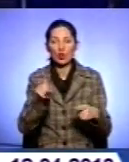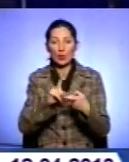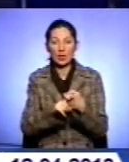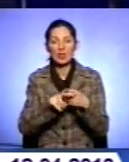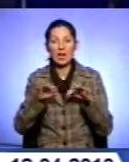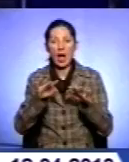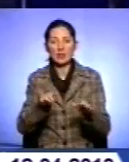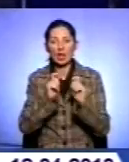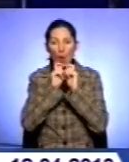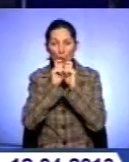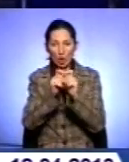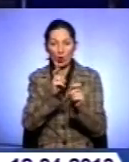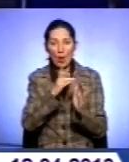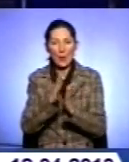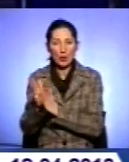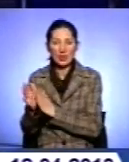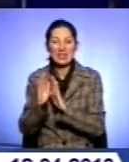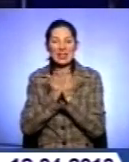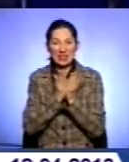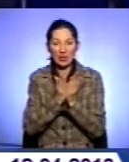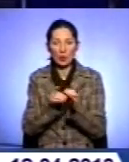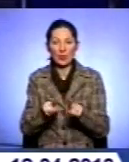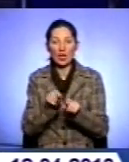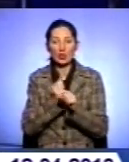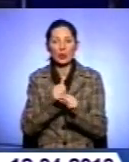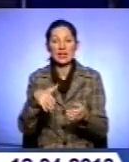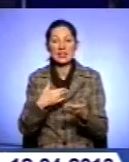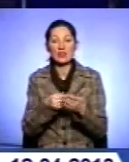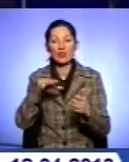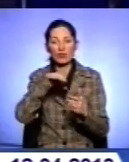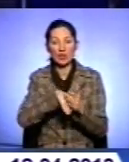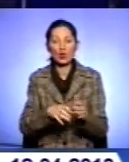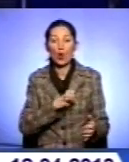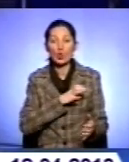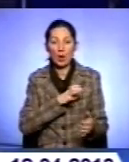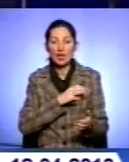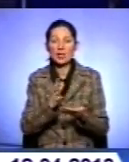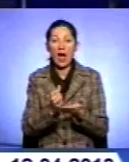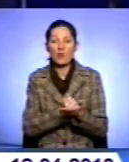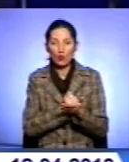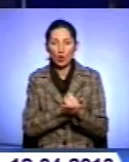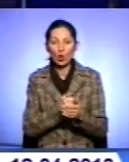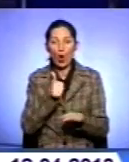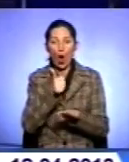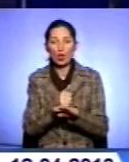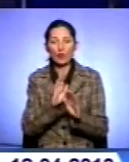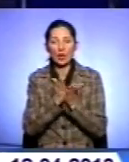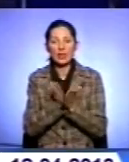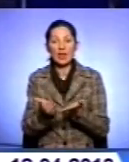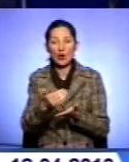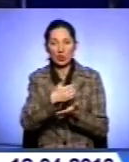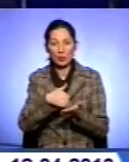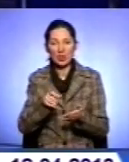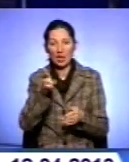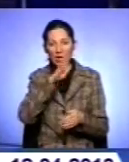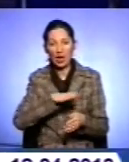до акції «Подаруй бібліотеці книгу» та зробити свій внесок у збагачення фонду головної книгозбірні краю. Також